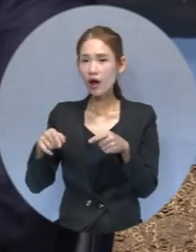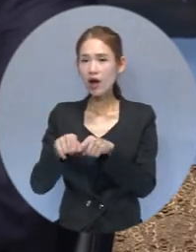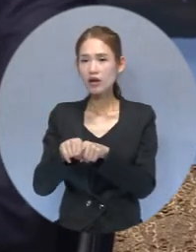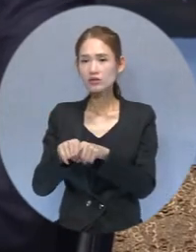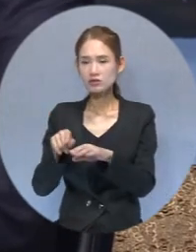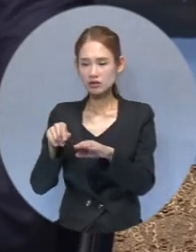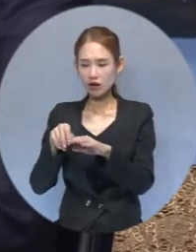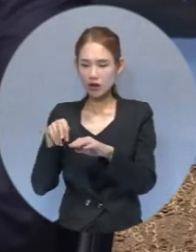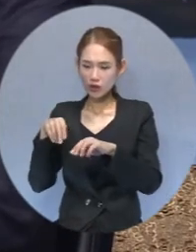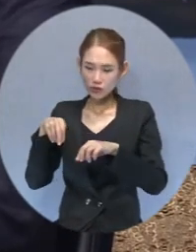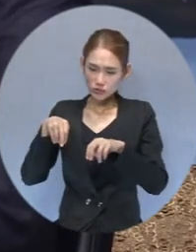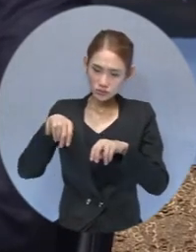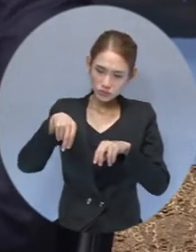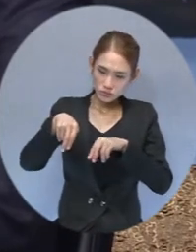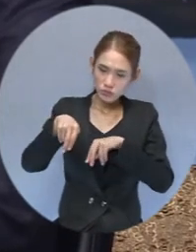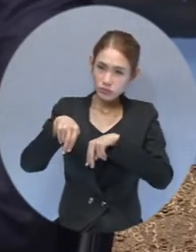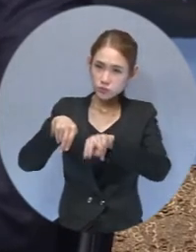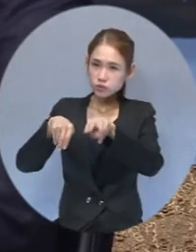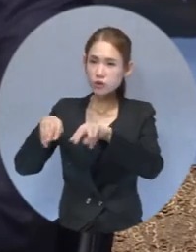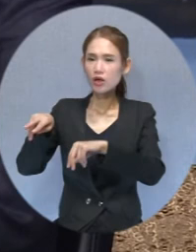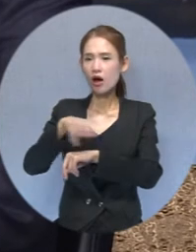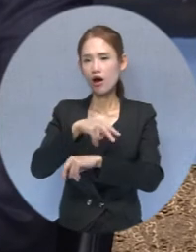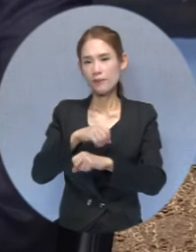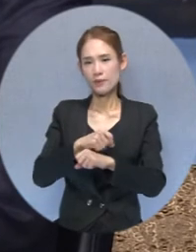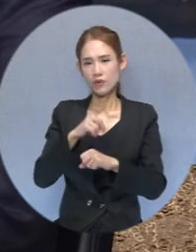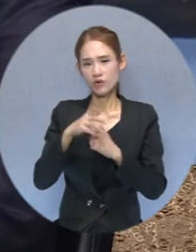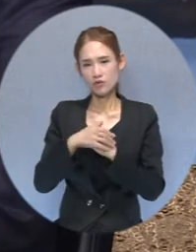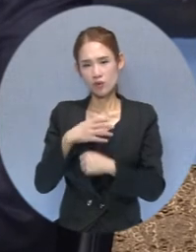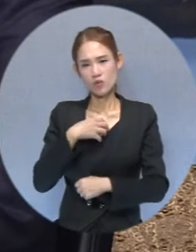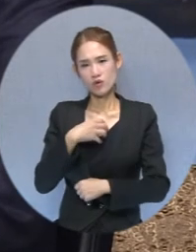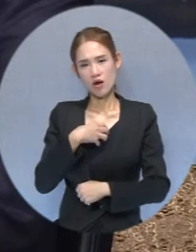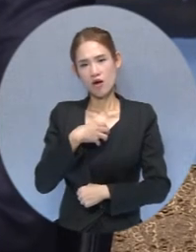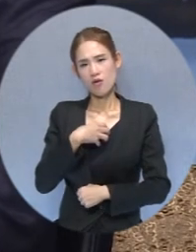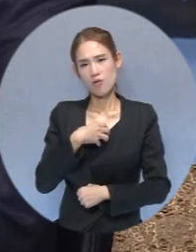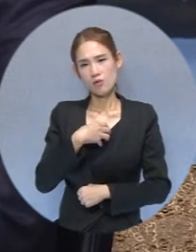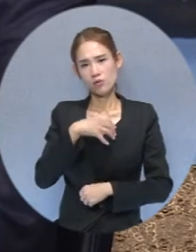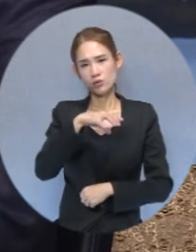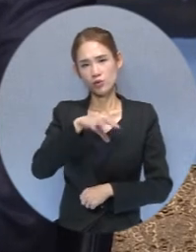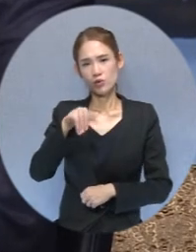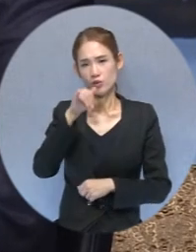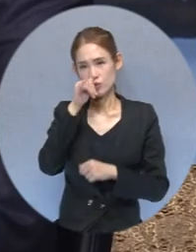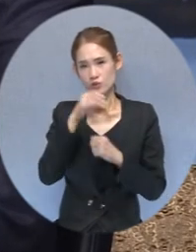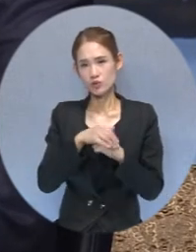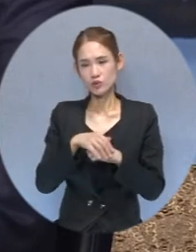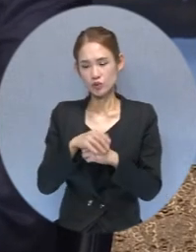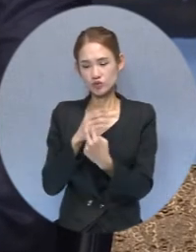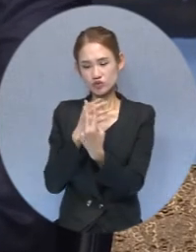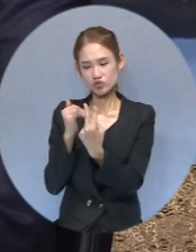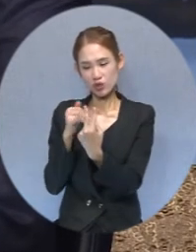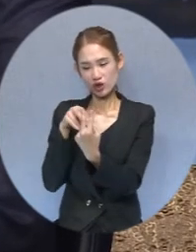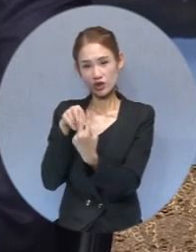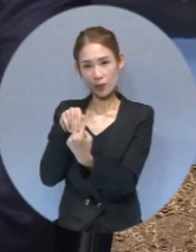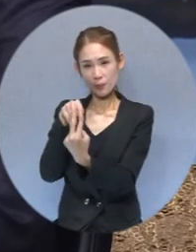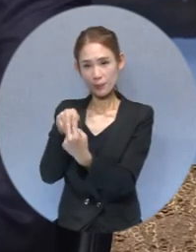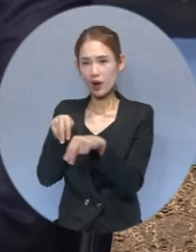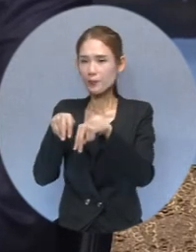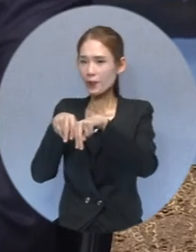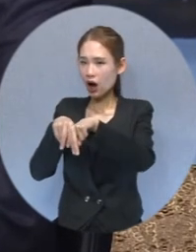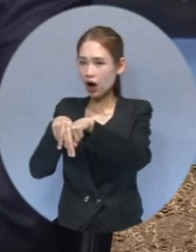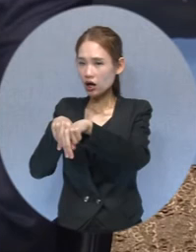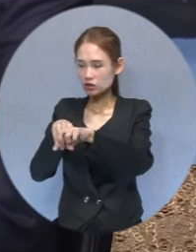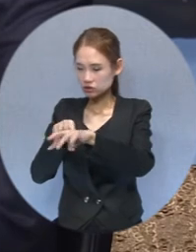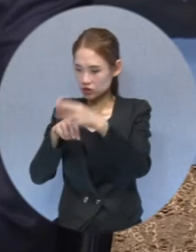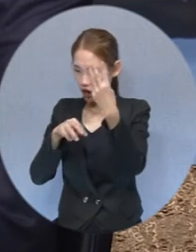속도가 빠르더라고요. 네. 그래서 그 보행자분들도 좀 위협적인 순간이 굉장히 많거든요. 거기다 둘이 타고 다니고. 예. 저